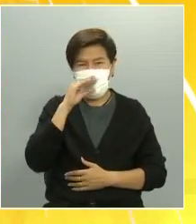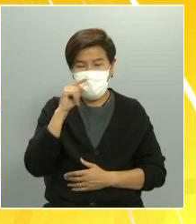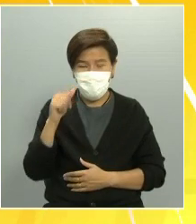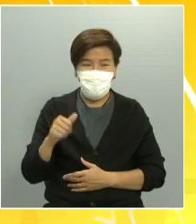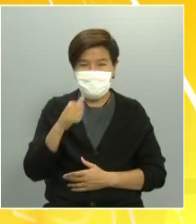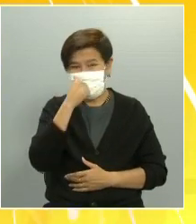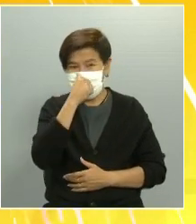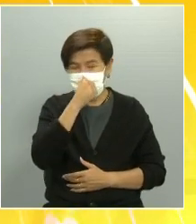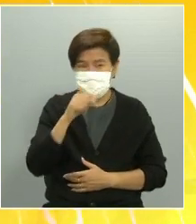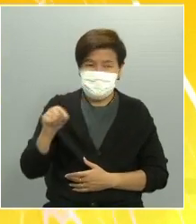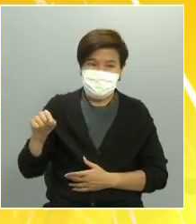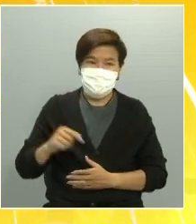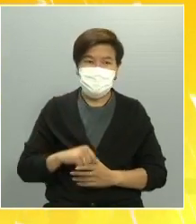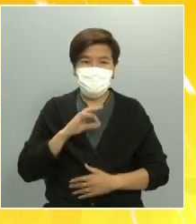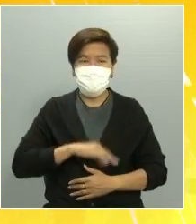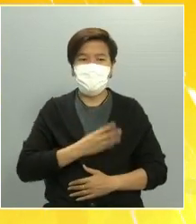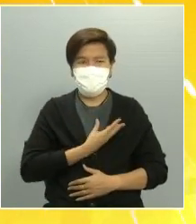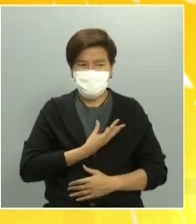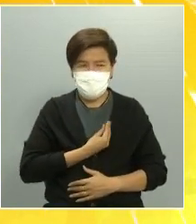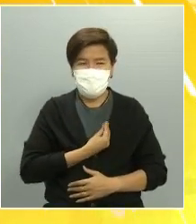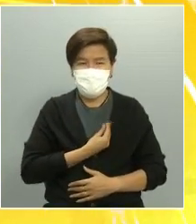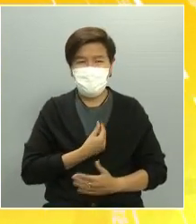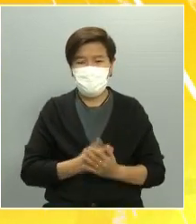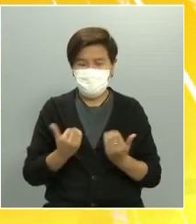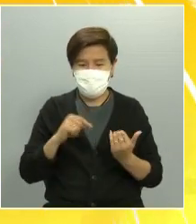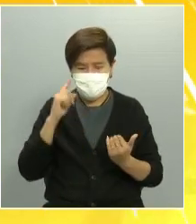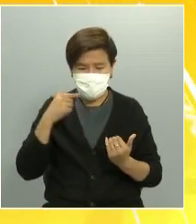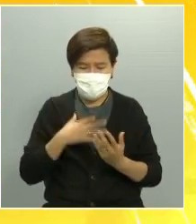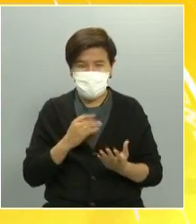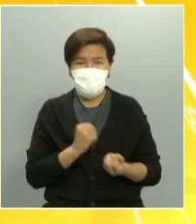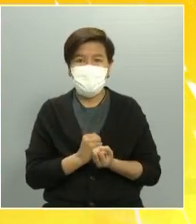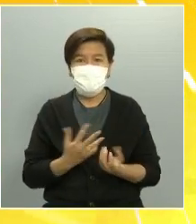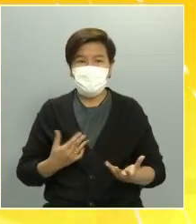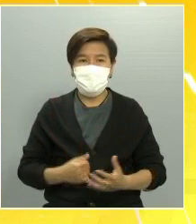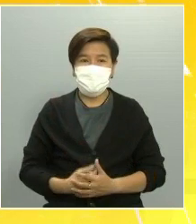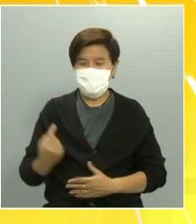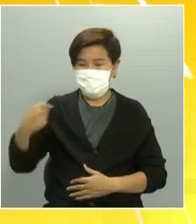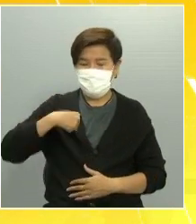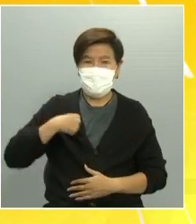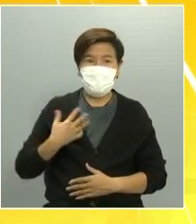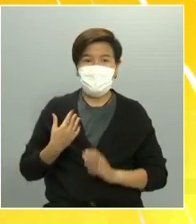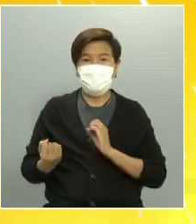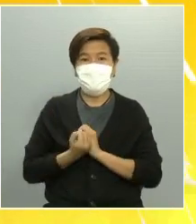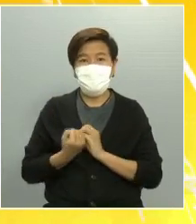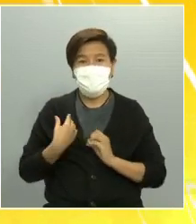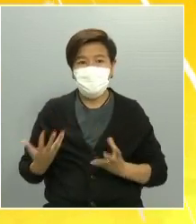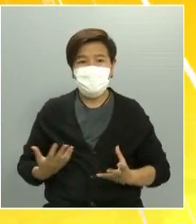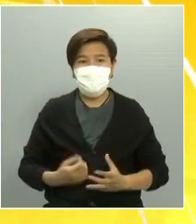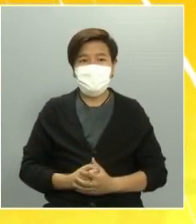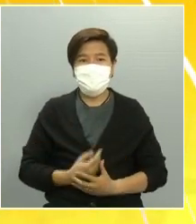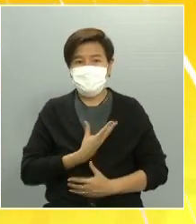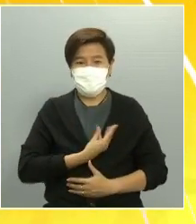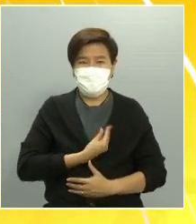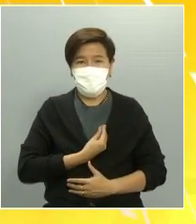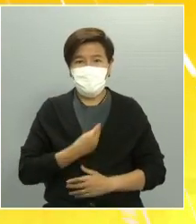ก็ยังขู่อยู่ๆกลัวค่ะกลัวทำอะไรลูกสาวกลัวมาทำทำอะไรเรากลัวกลัว